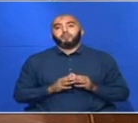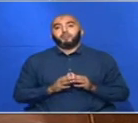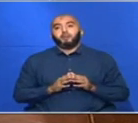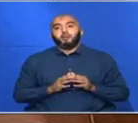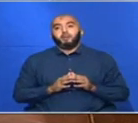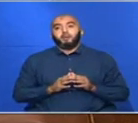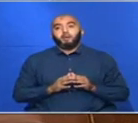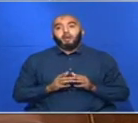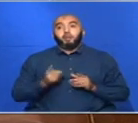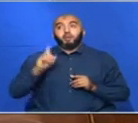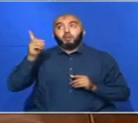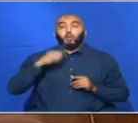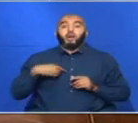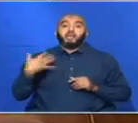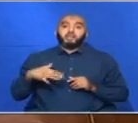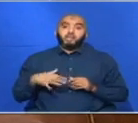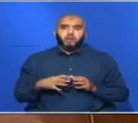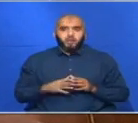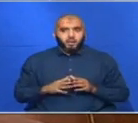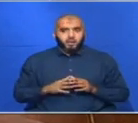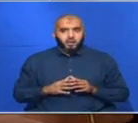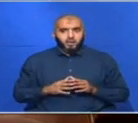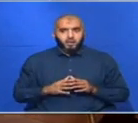معلمه او متعلمه